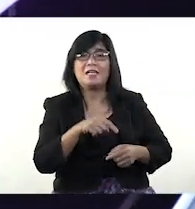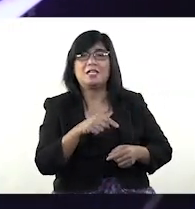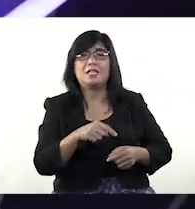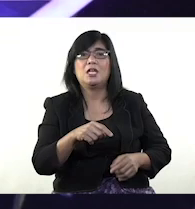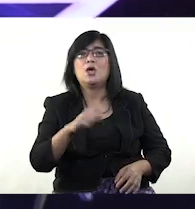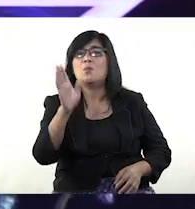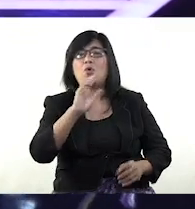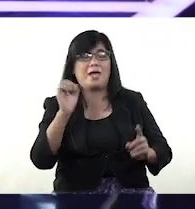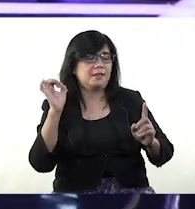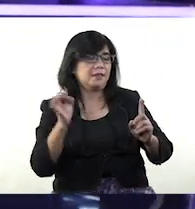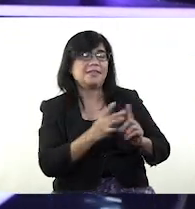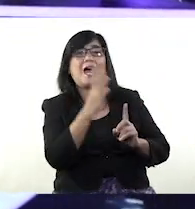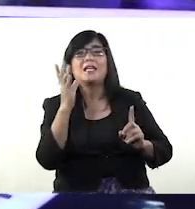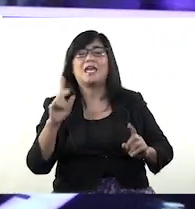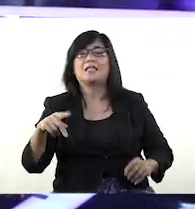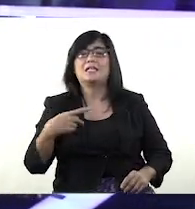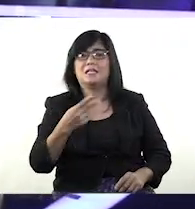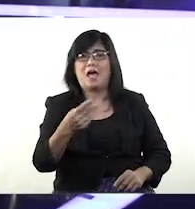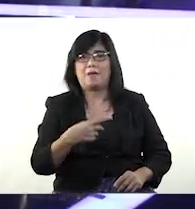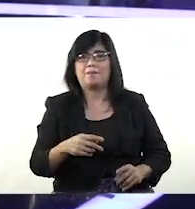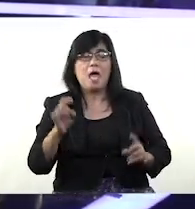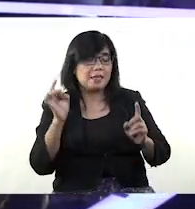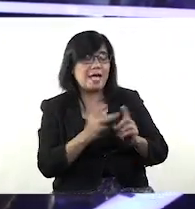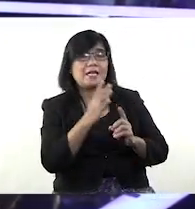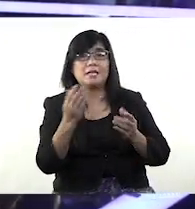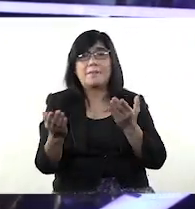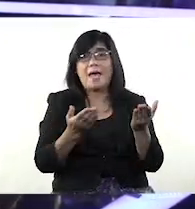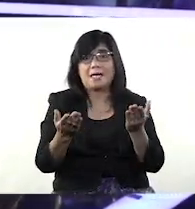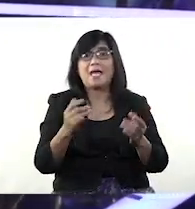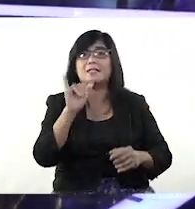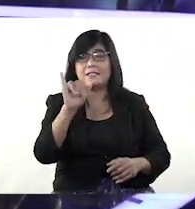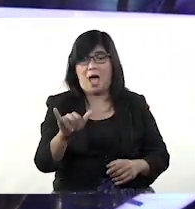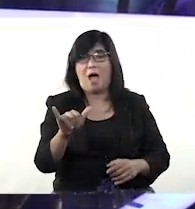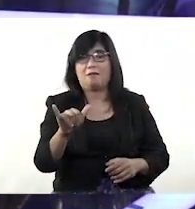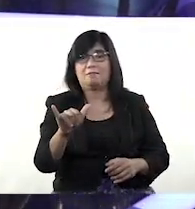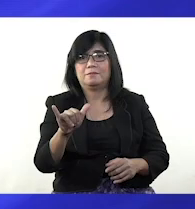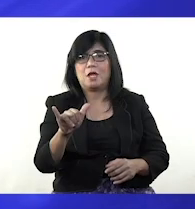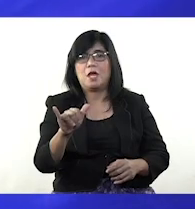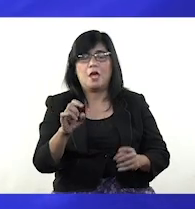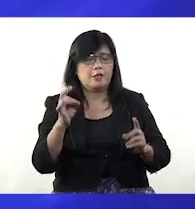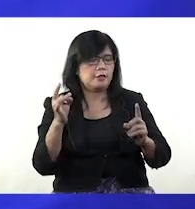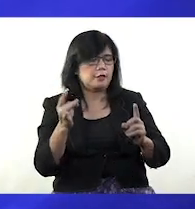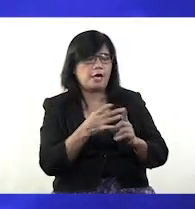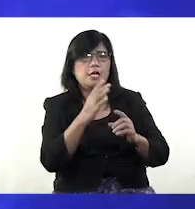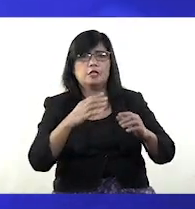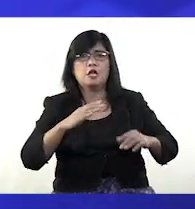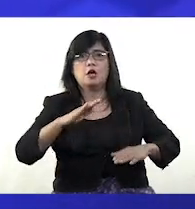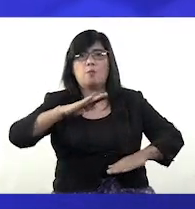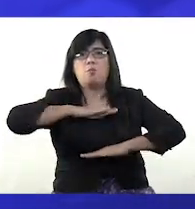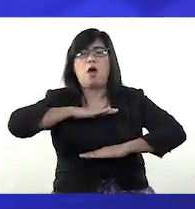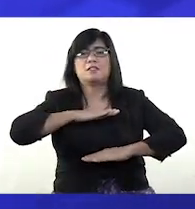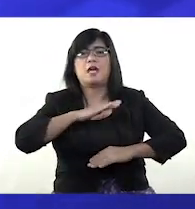target target of Ministry Yes I Hai tapi bukan target untuk kepuasan kita di